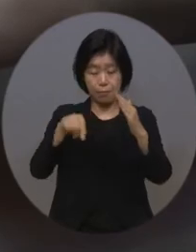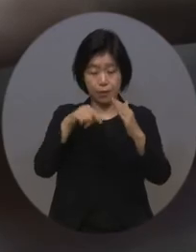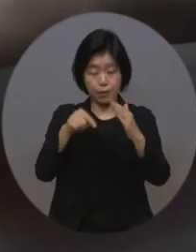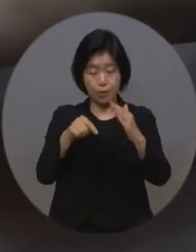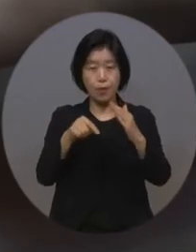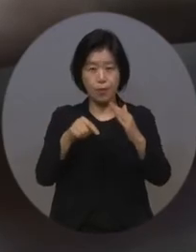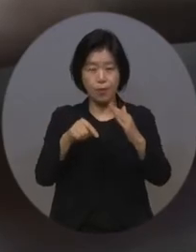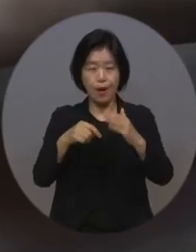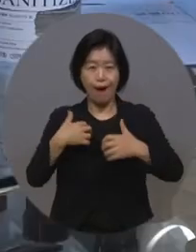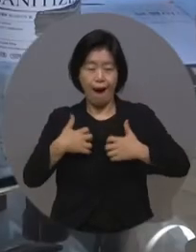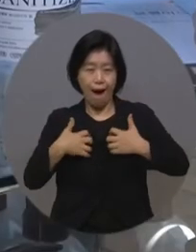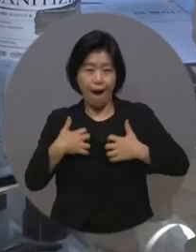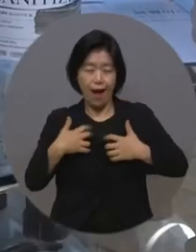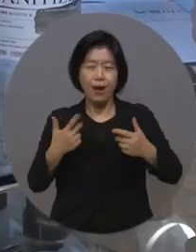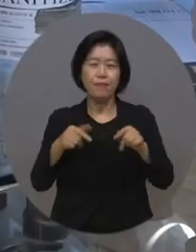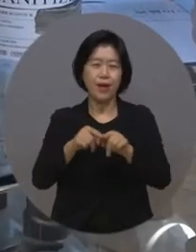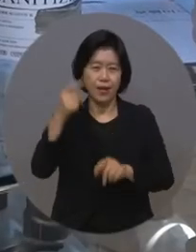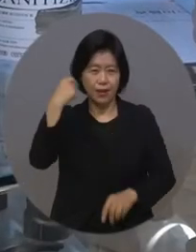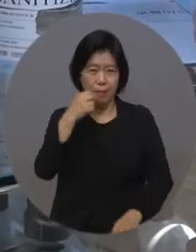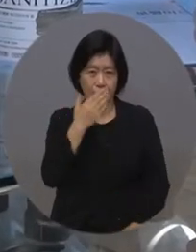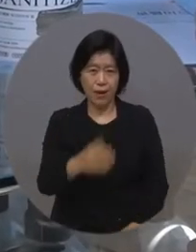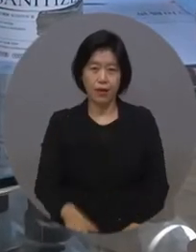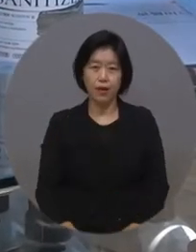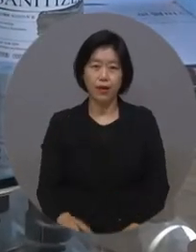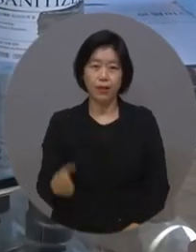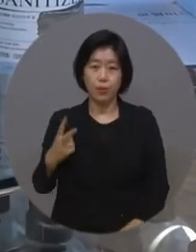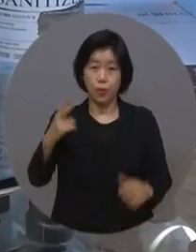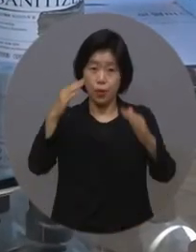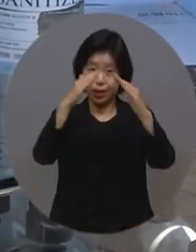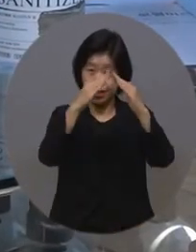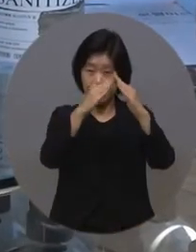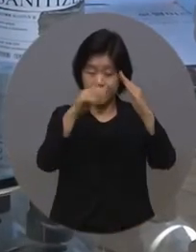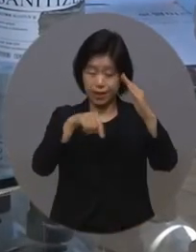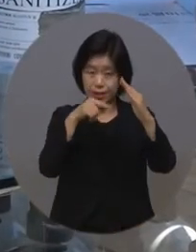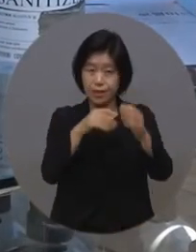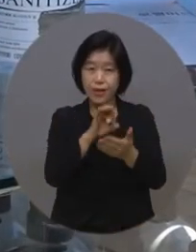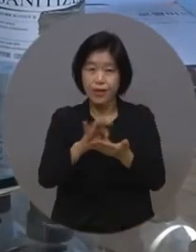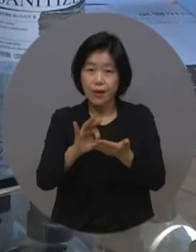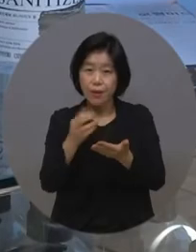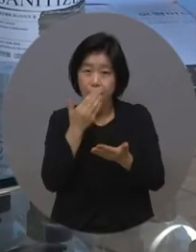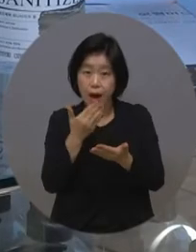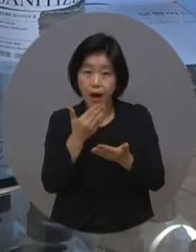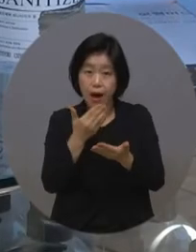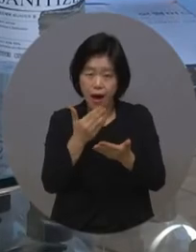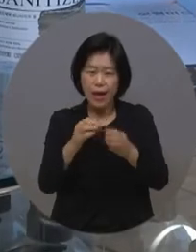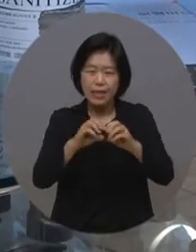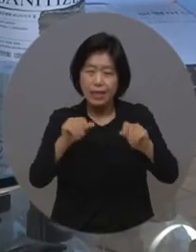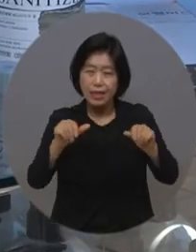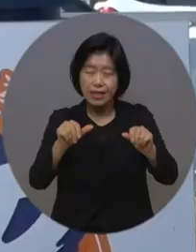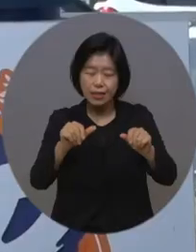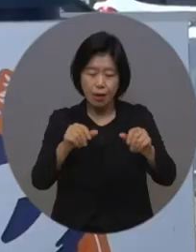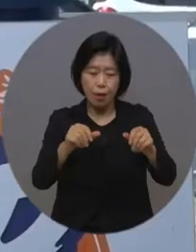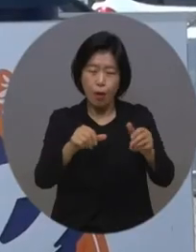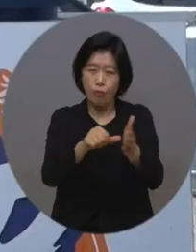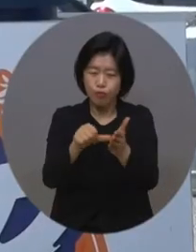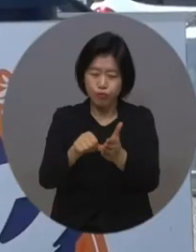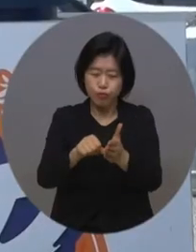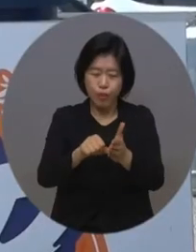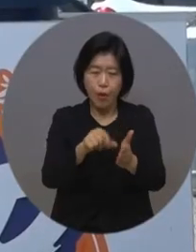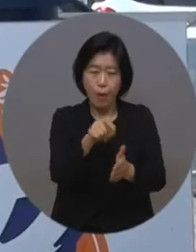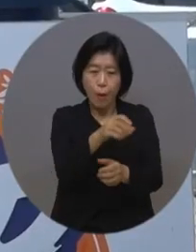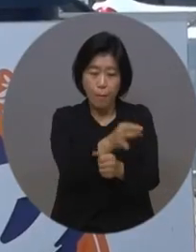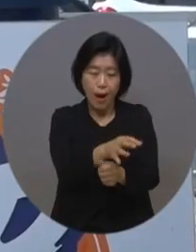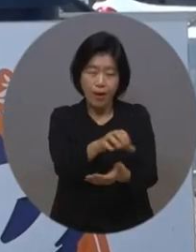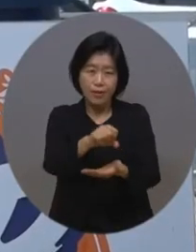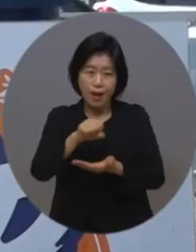수 있습니다. 또한 집콕 머드 체험 키트를 구매하여 집에서 머드를 즐길 수 있었습니다. 1인 머드 자동